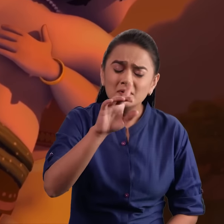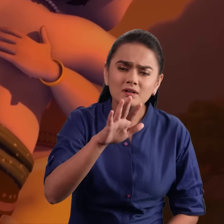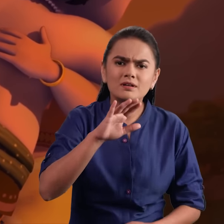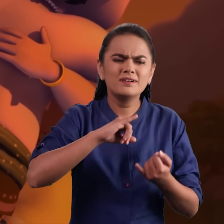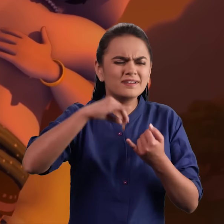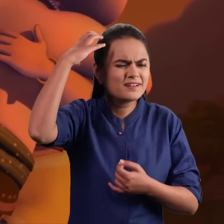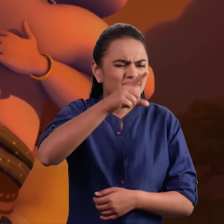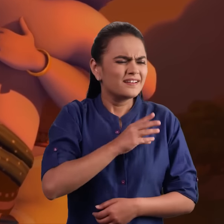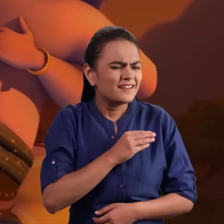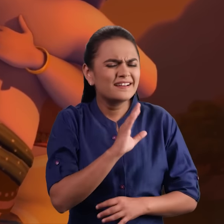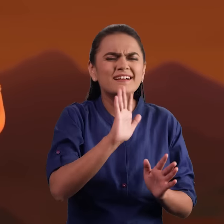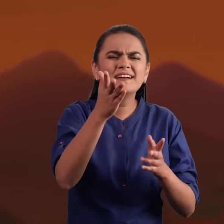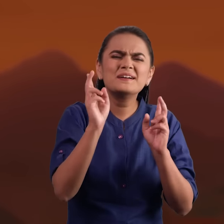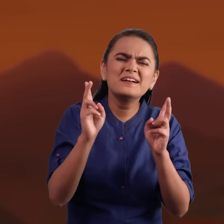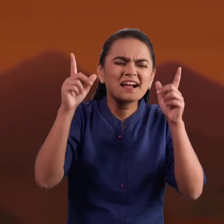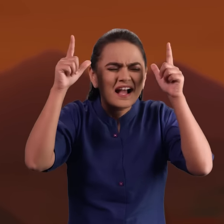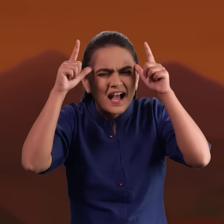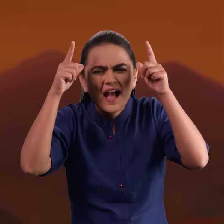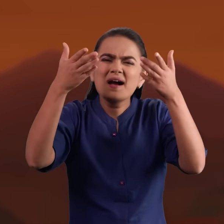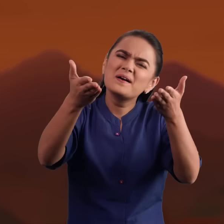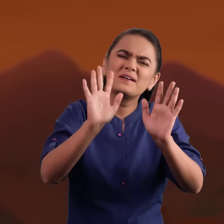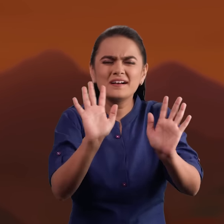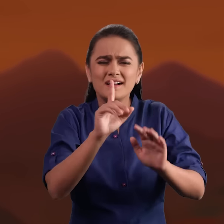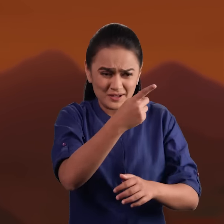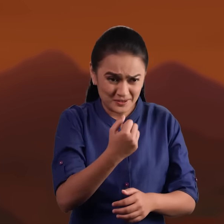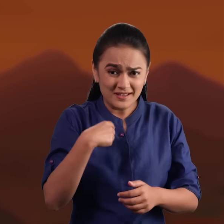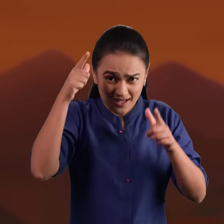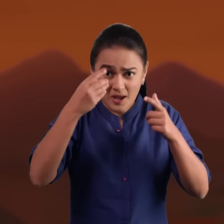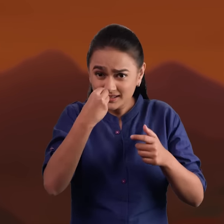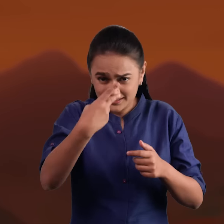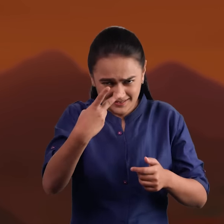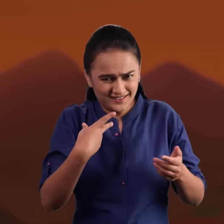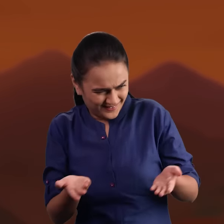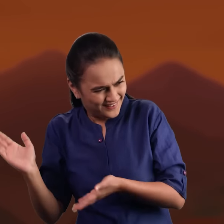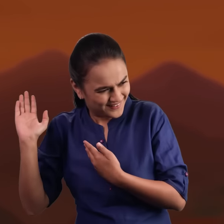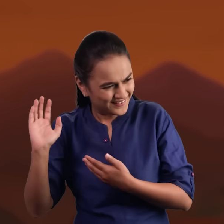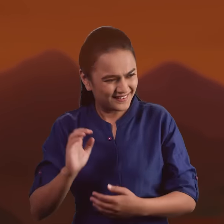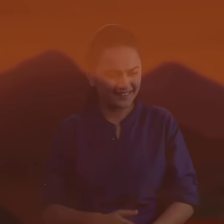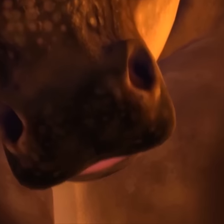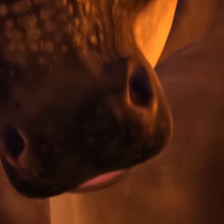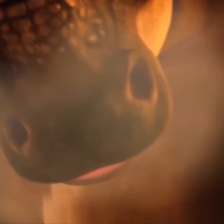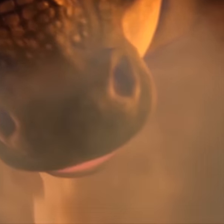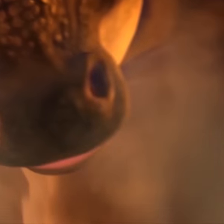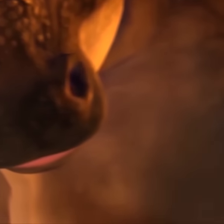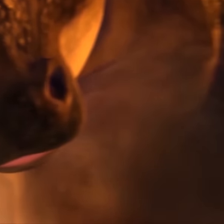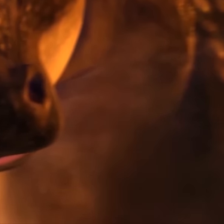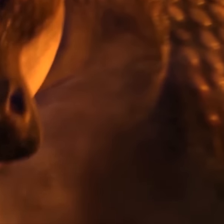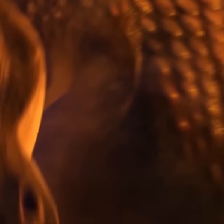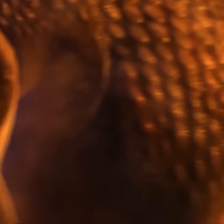मैया, डरो मत सुबाला, ये तो बस एक साधारण सी गाय है। कहो तो वन में इसे भी घास चराने ले जाओ।